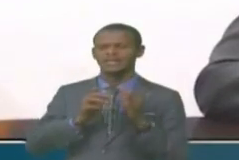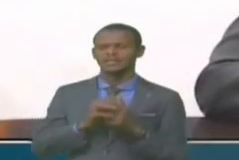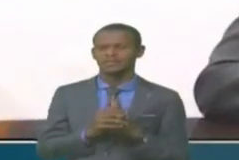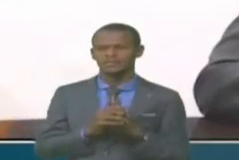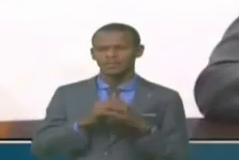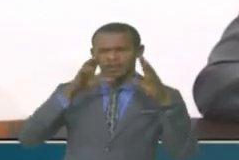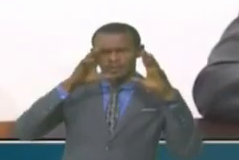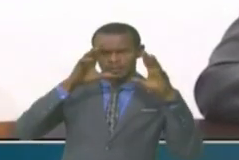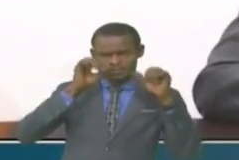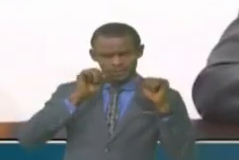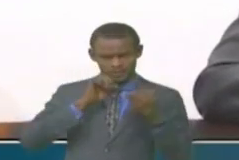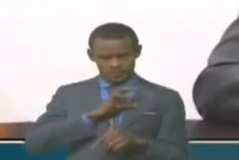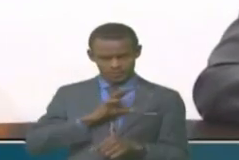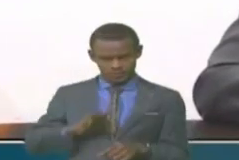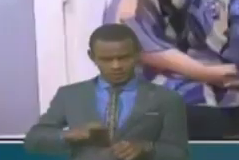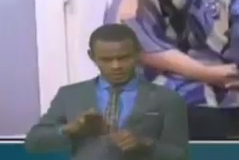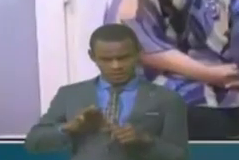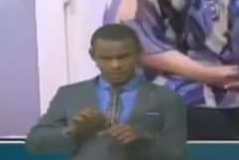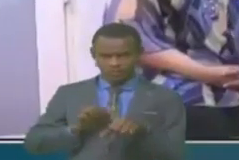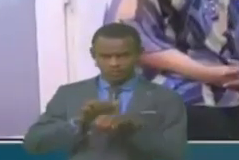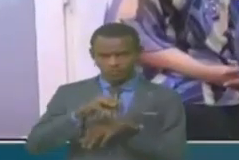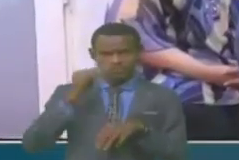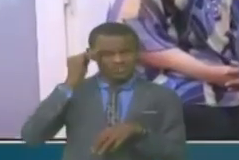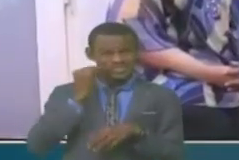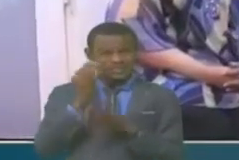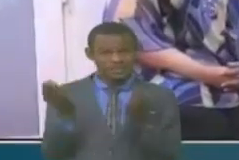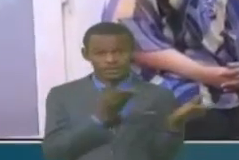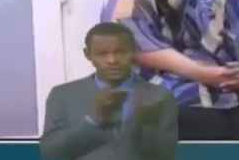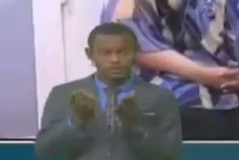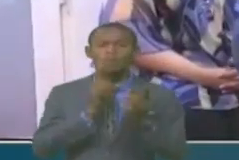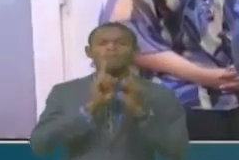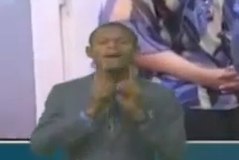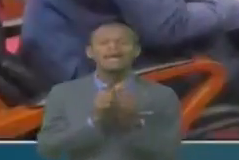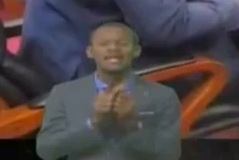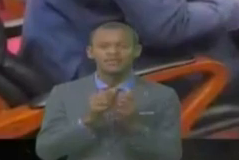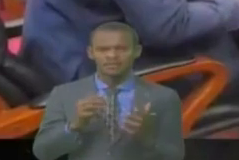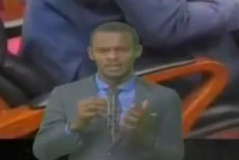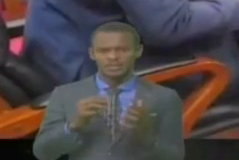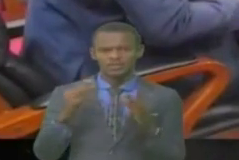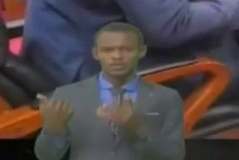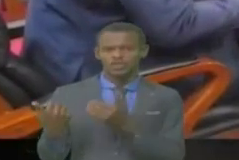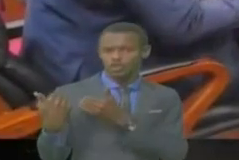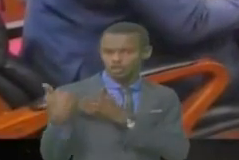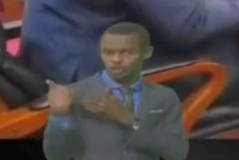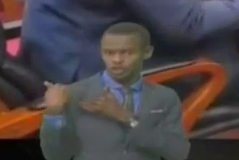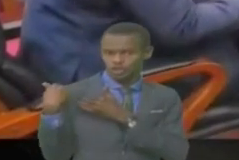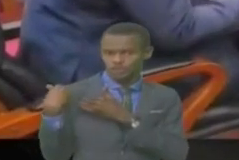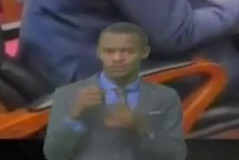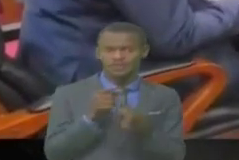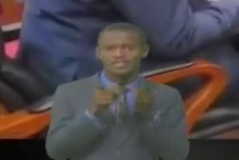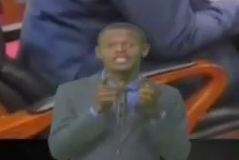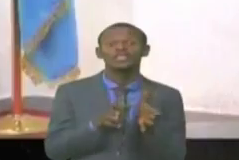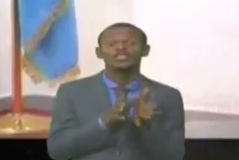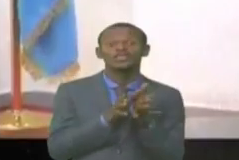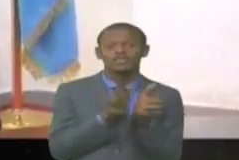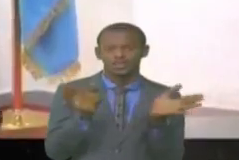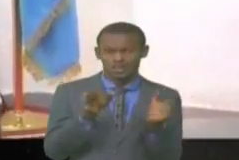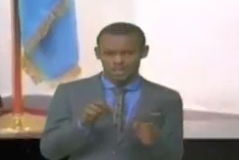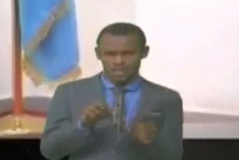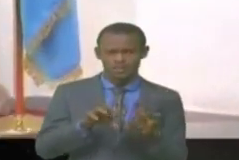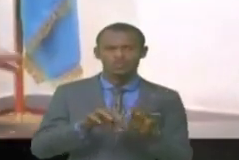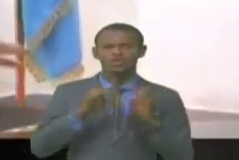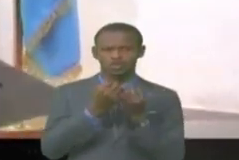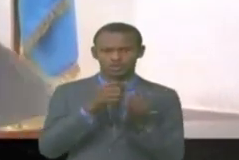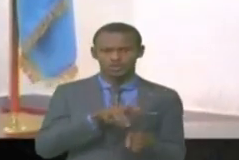a examiné avec ses deux autorités les solutions urgentes à mettre en place pour la reprise des activités. Rencontre qui intervient